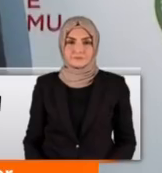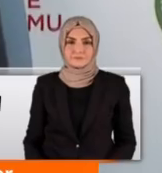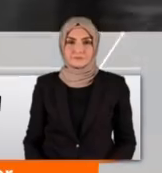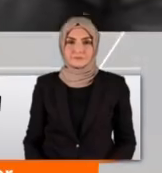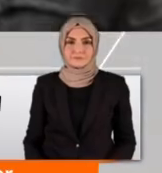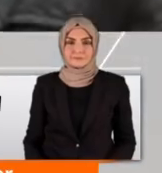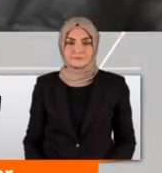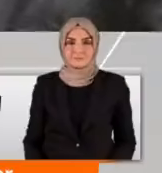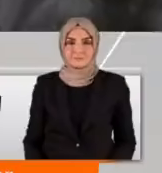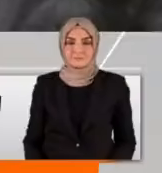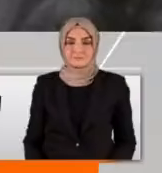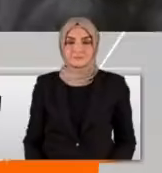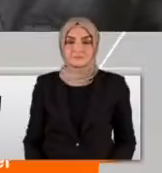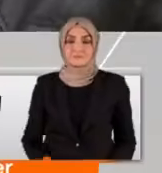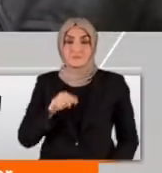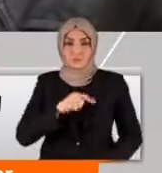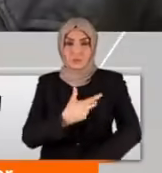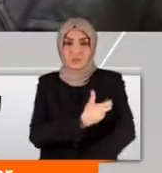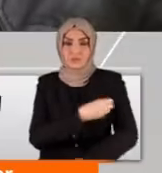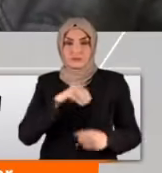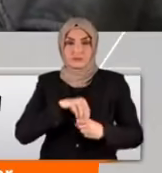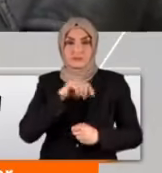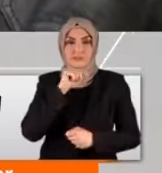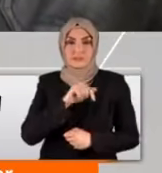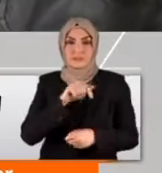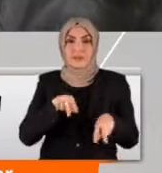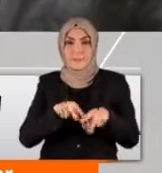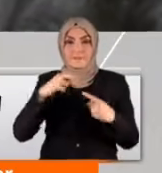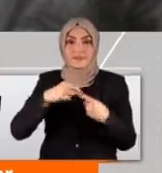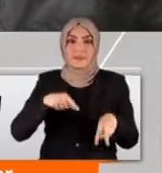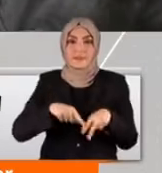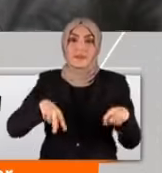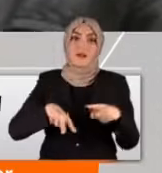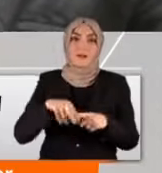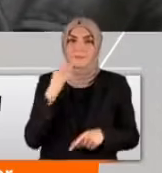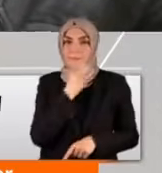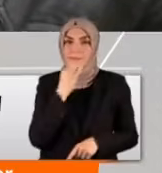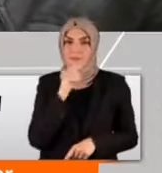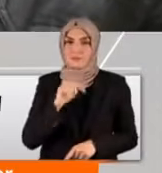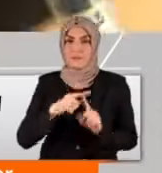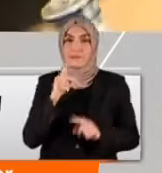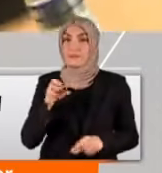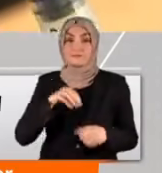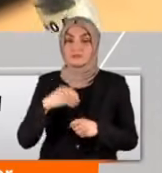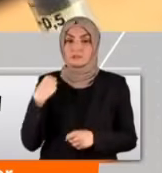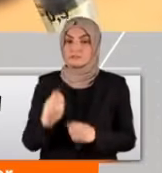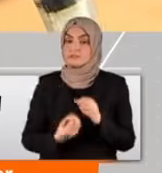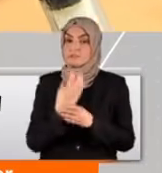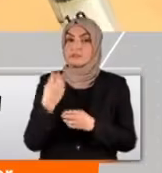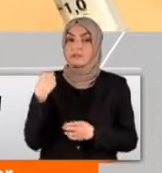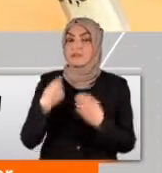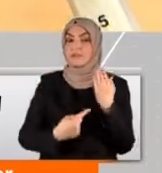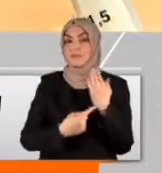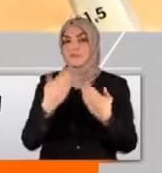değiştirilebiliyor başımıza bizim Emre aşağıda hoşuna benzer formasıyla Şu an bir yaşı tıpta çığır açacak bir teknoloji Corona